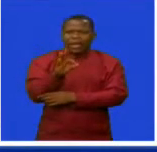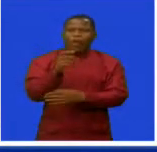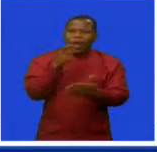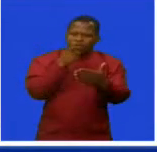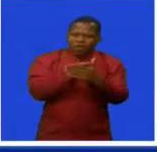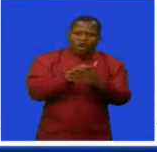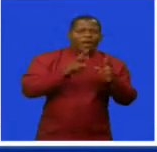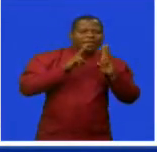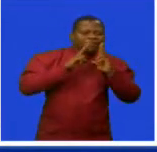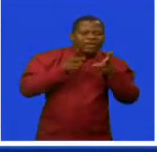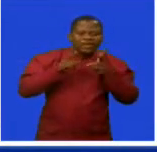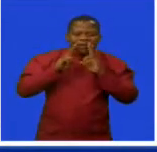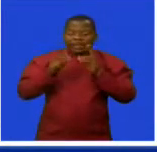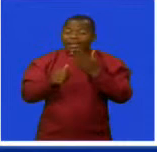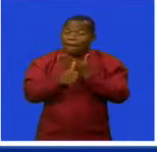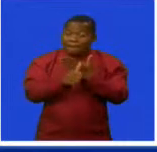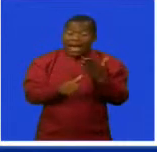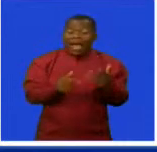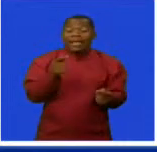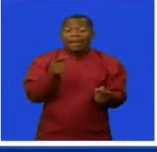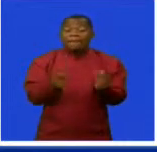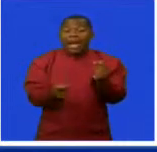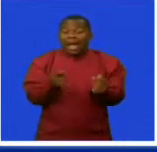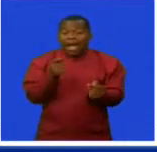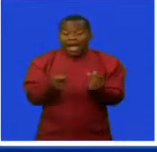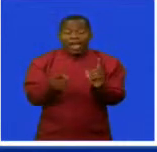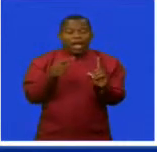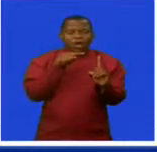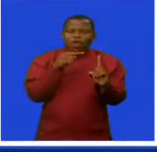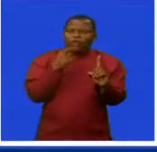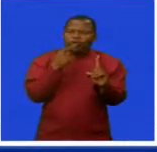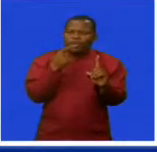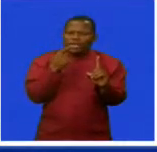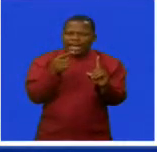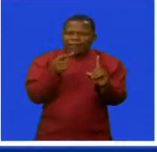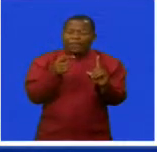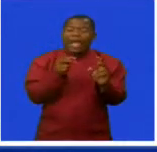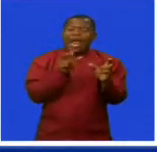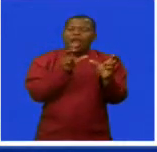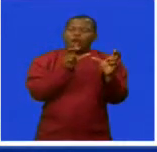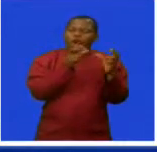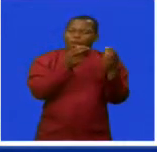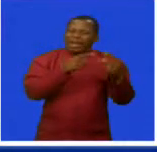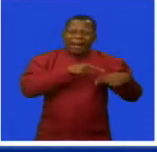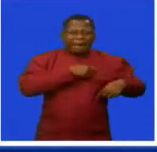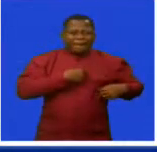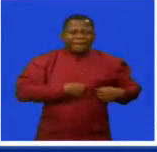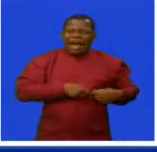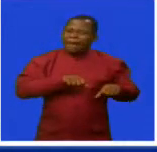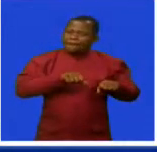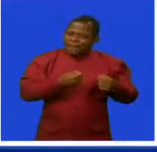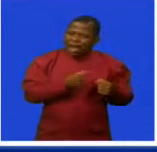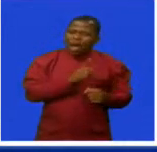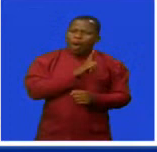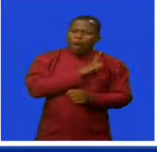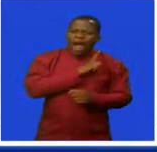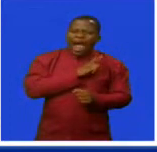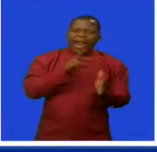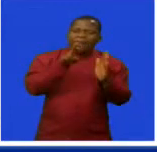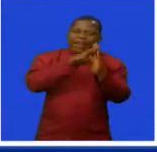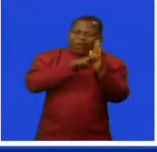yendlovu lenkulu nje kuphela. Mngomedulu uthi balibandla abajabuli ngendlela lizinga lekungalandzela imithetho yekulwa nekwanza